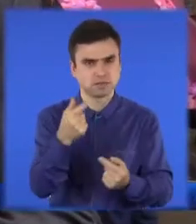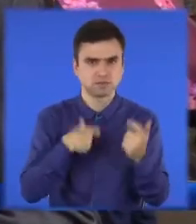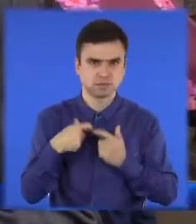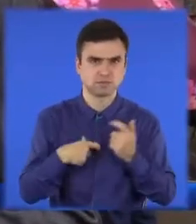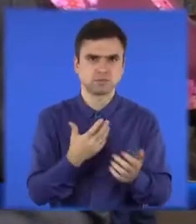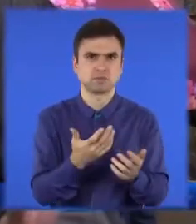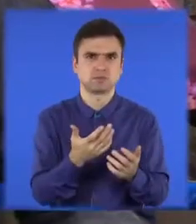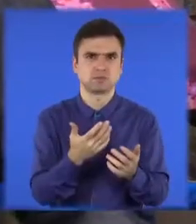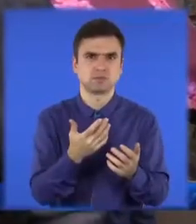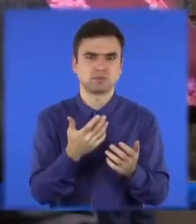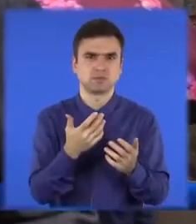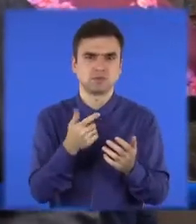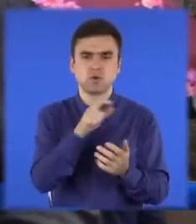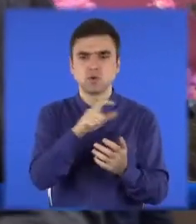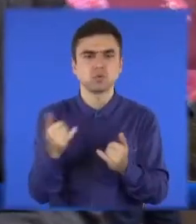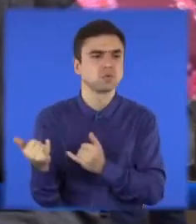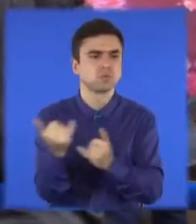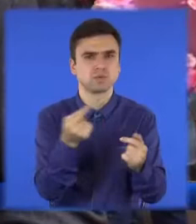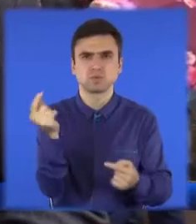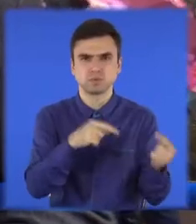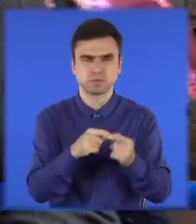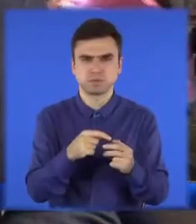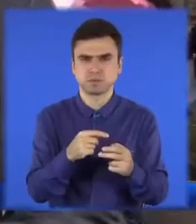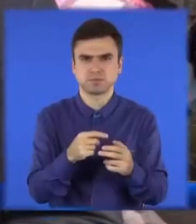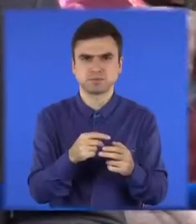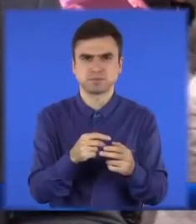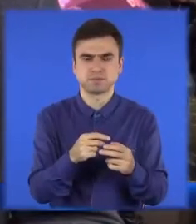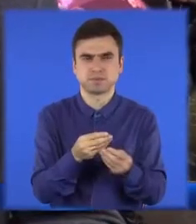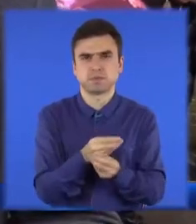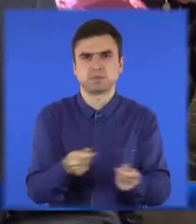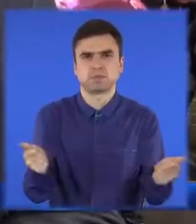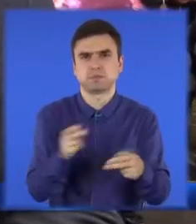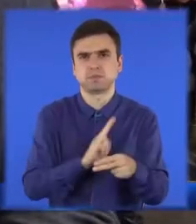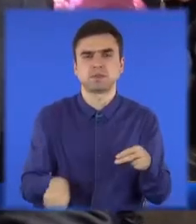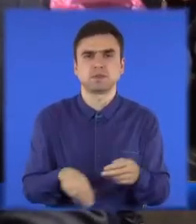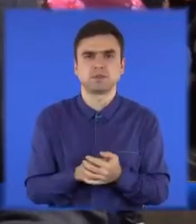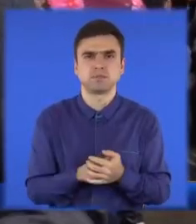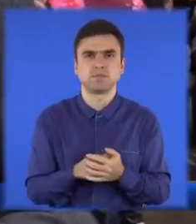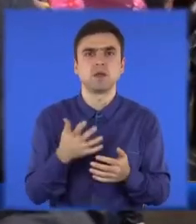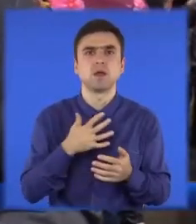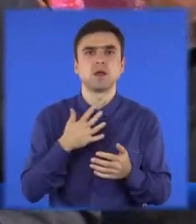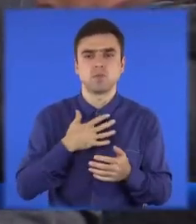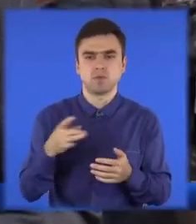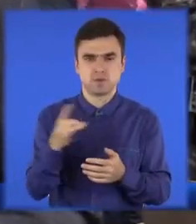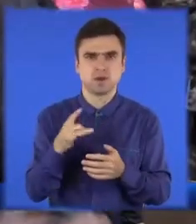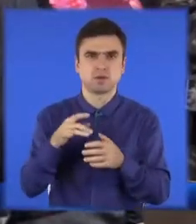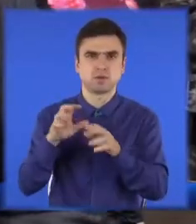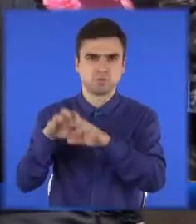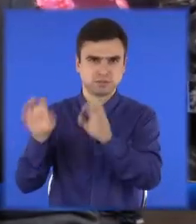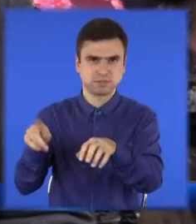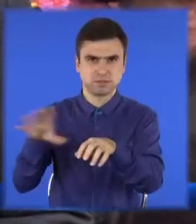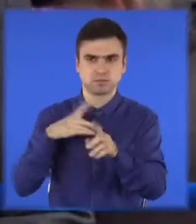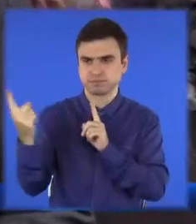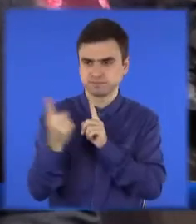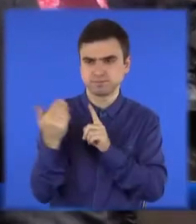человеческое как-то отходит на задний план. И поэтому, когда председатель района обратился ко мне с просьбой поучаствовать в этом